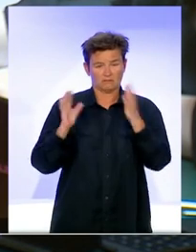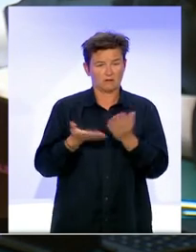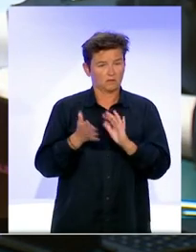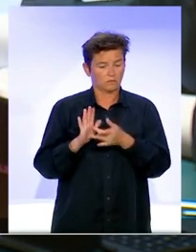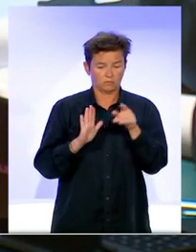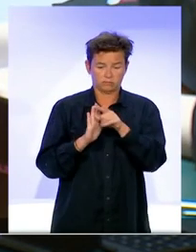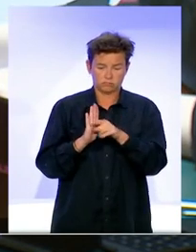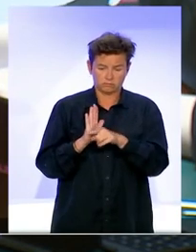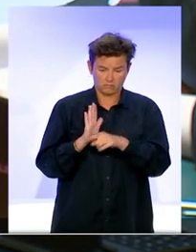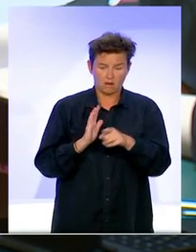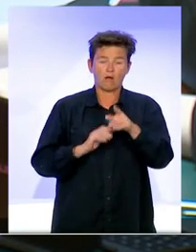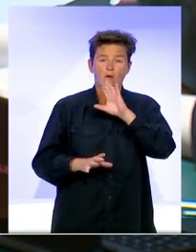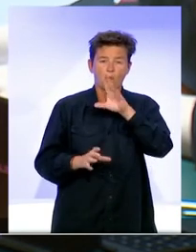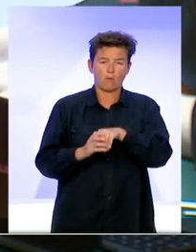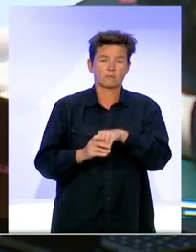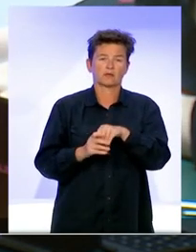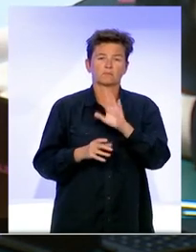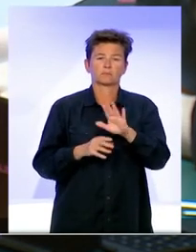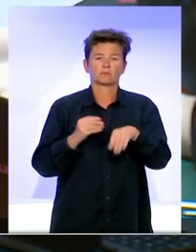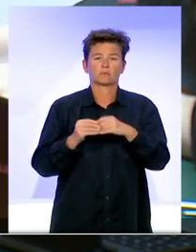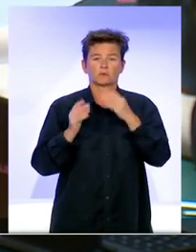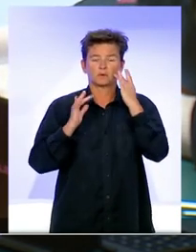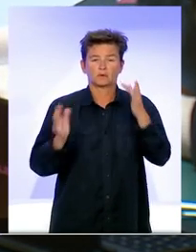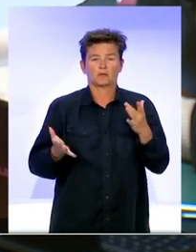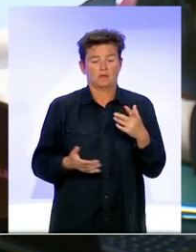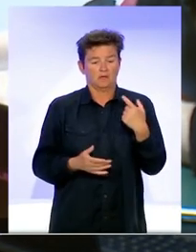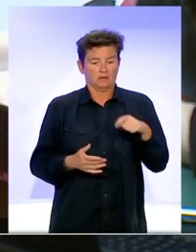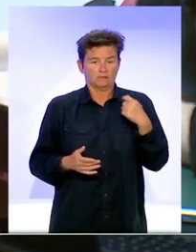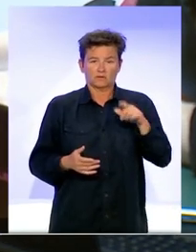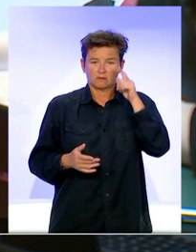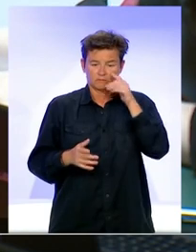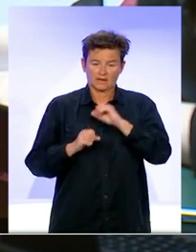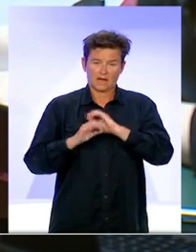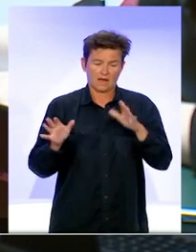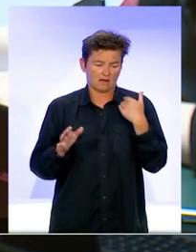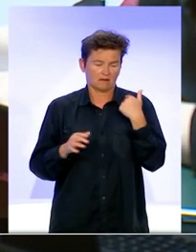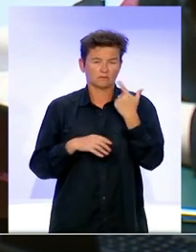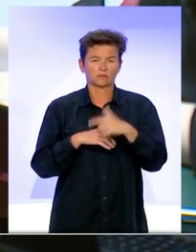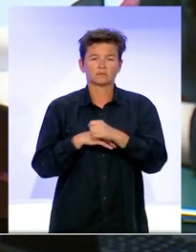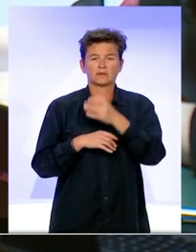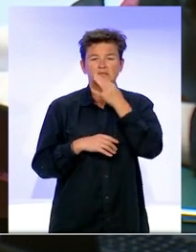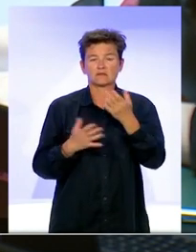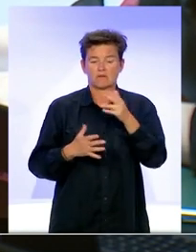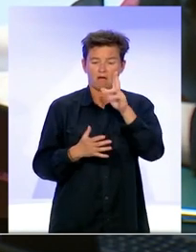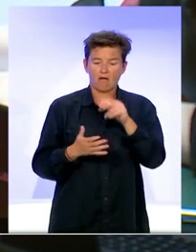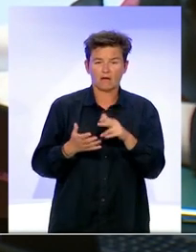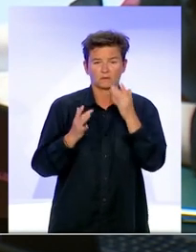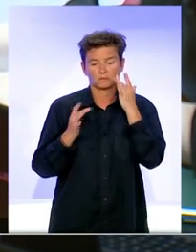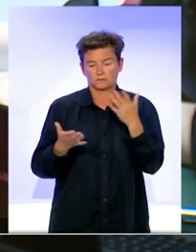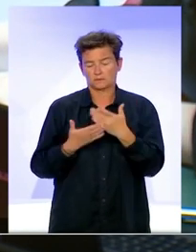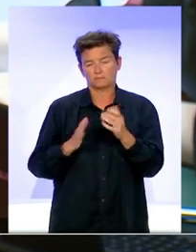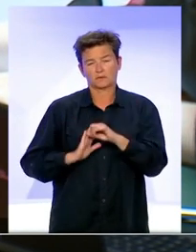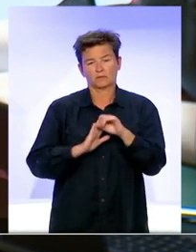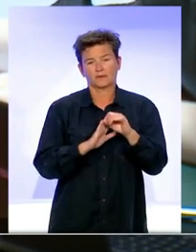ont été accessibles au secteur de la culture. Et le président de la République a été très clair il y a un peu plus de 2 semaines maintenant en disant que les arts et la culture étaient pour lui une